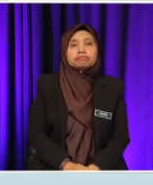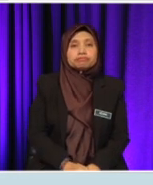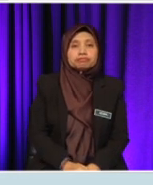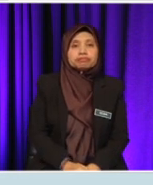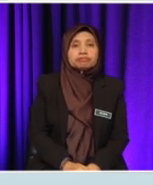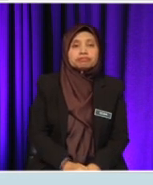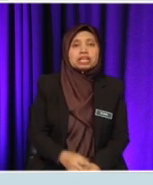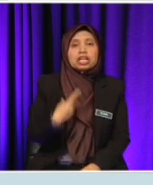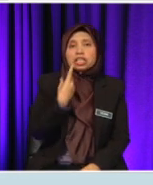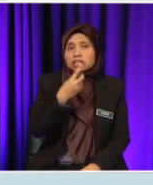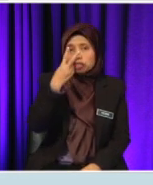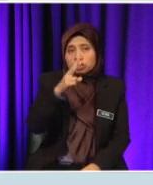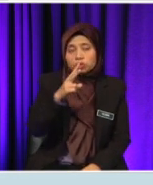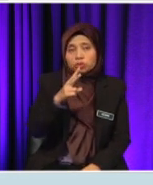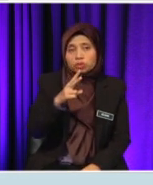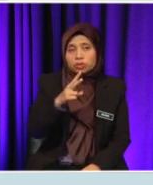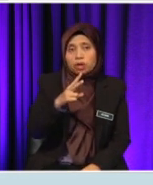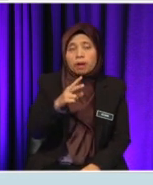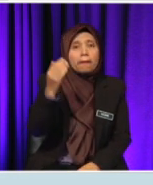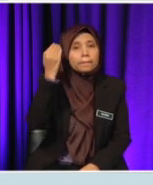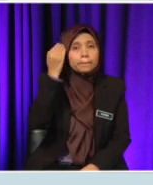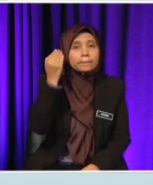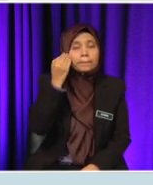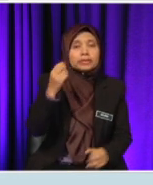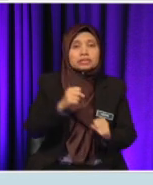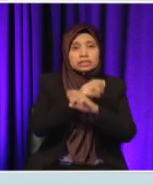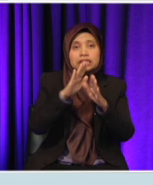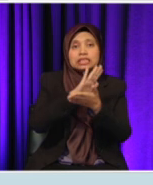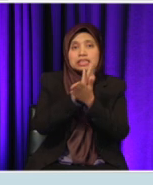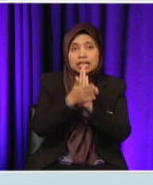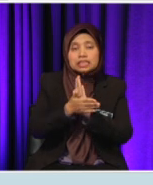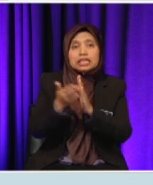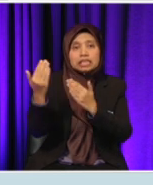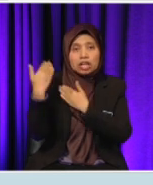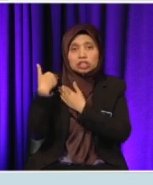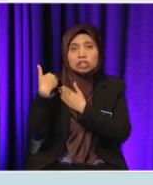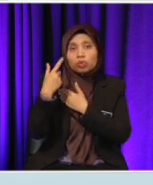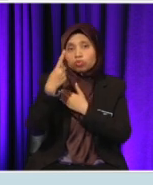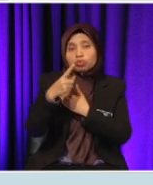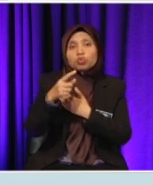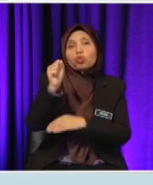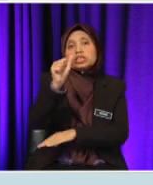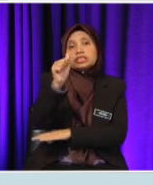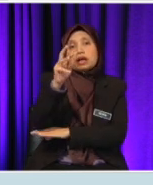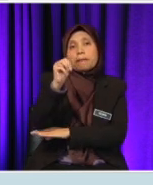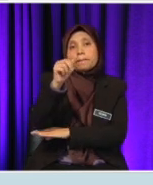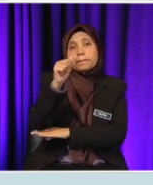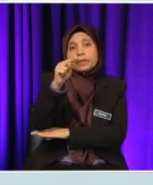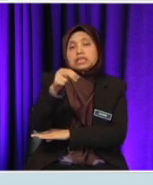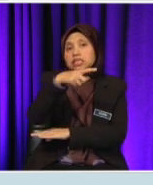kita menjelaskan adalah menjadi tanggung jawabnya menyamar syariah